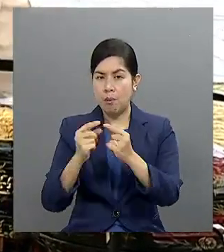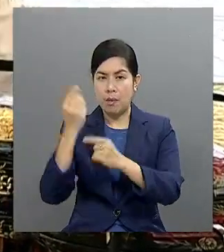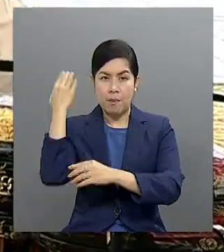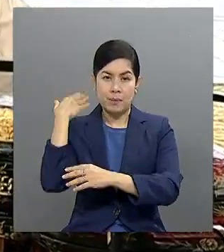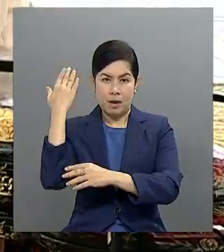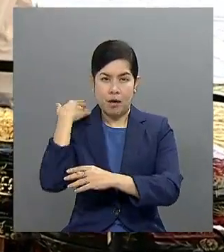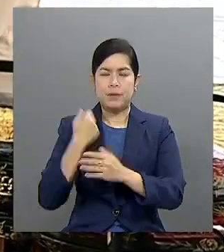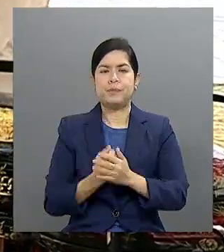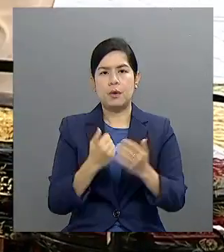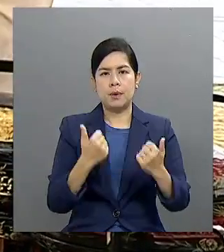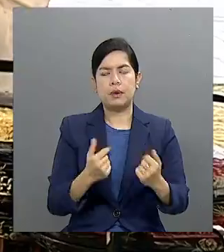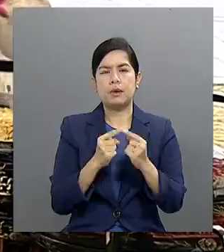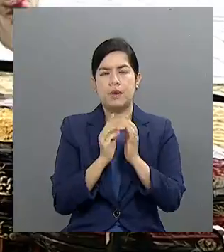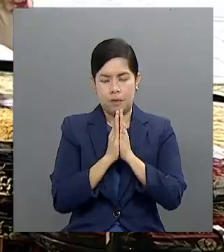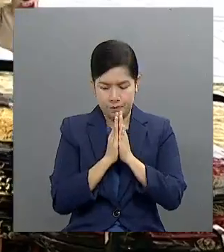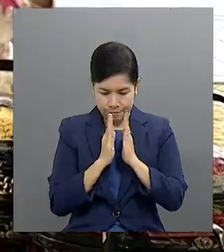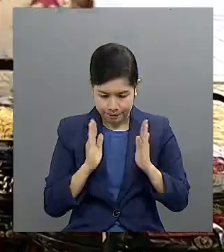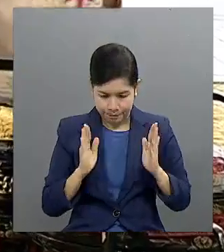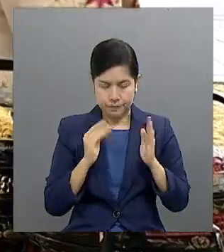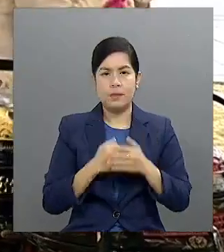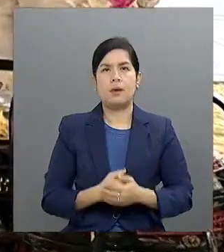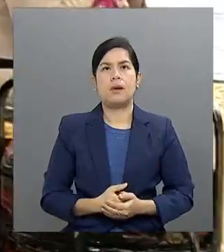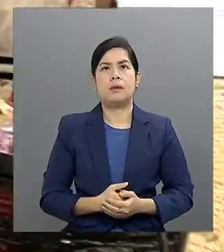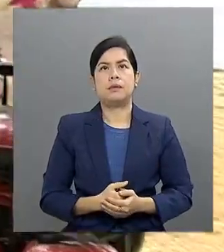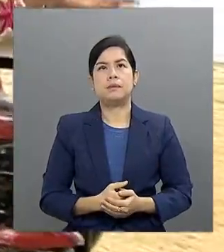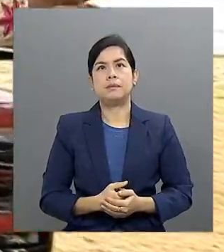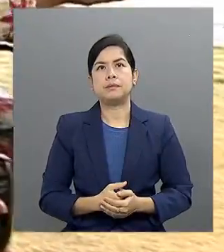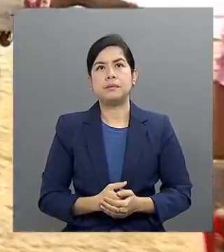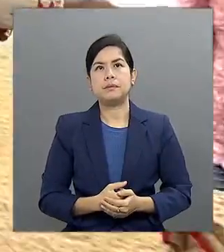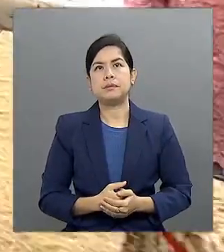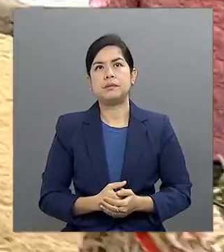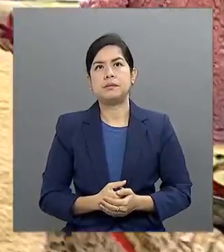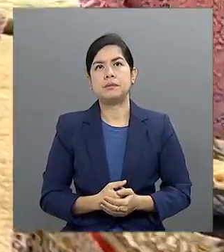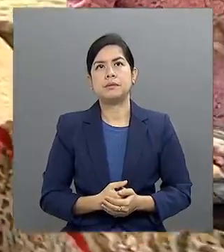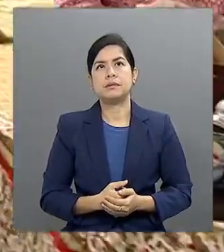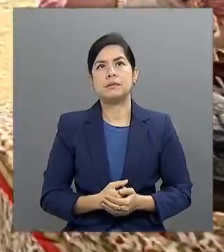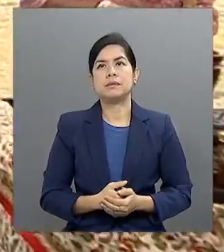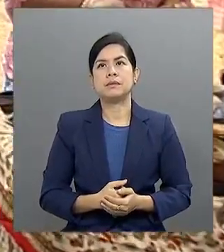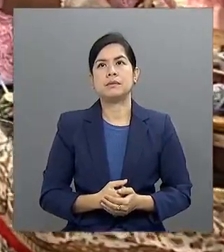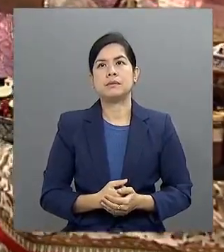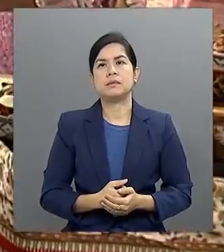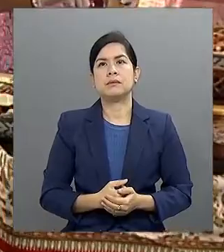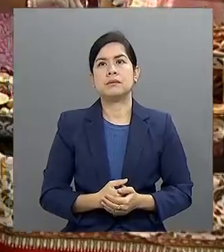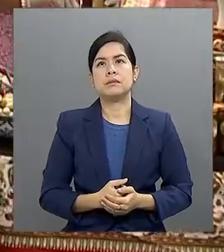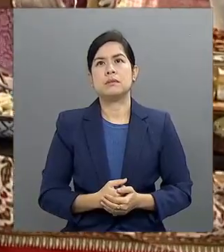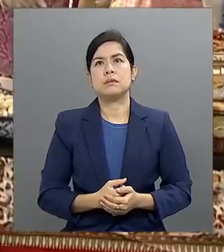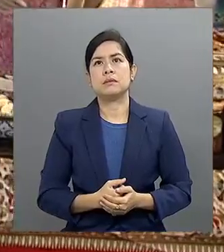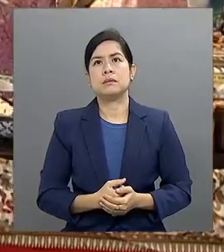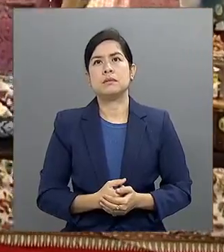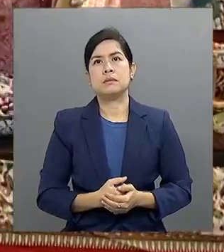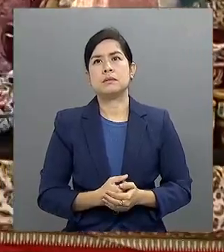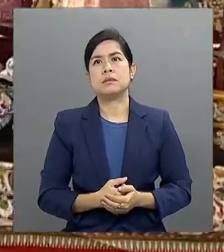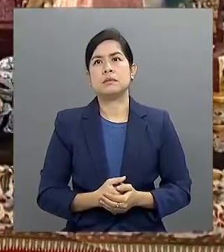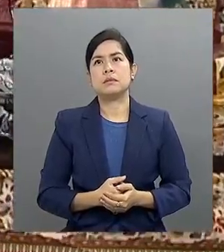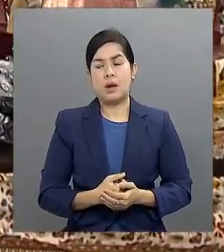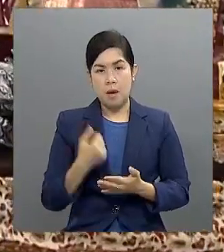แล้วก็คุณน้ำมากเลยค่ะ ขอบคุณนะคะขอบคุณพี่อัมด้วยนะคะ ขอบคุณนะคะ เดี๋ยวเสร็จงานผมมากินแน่นอน มาชิมอ๋อมีชิม ต้องชิ